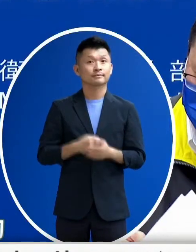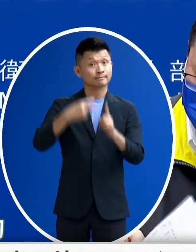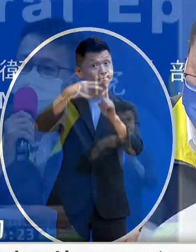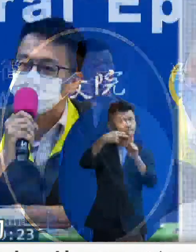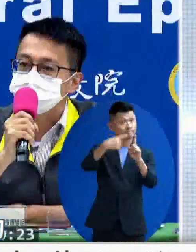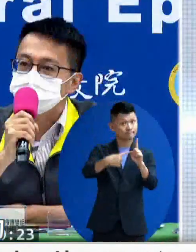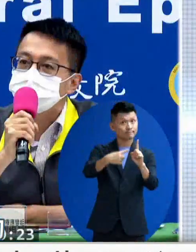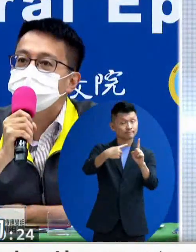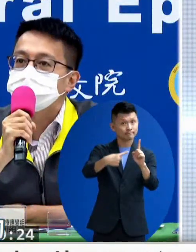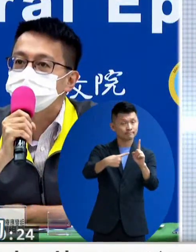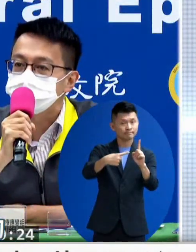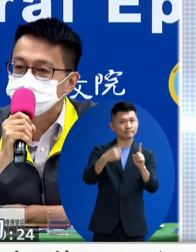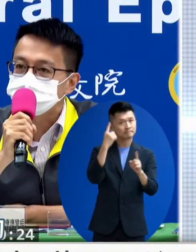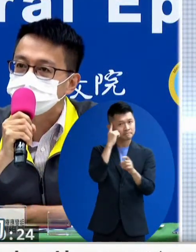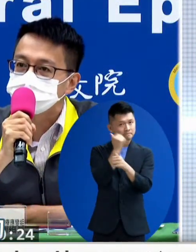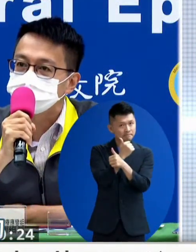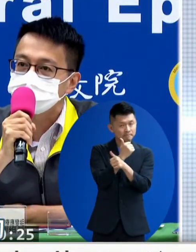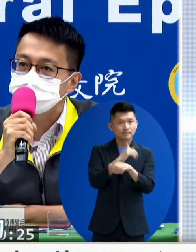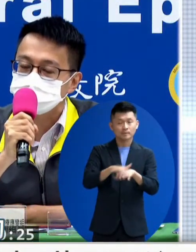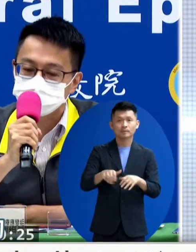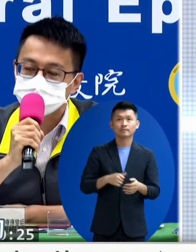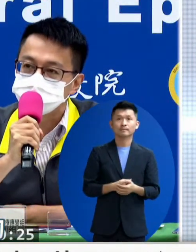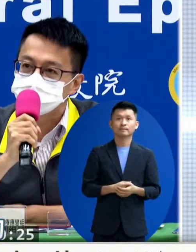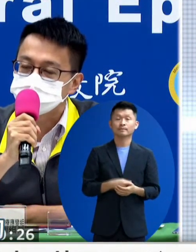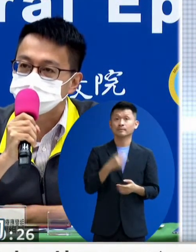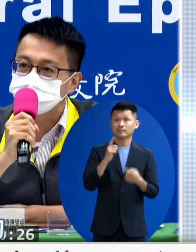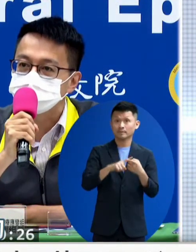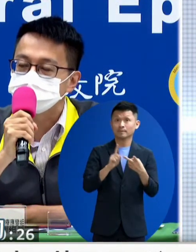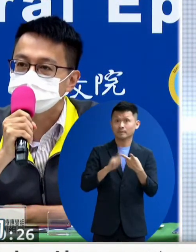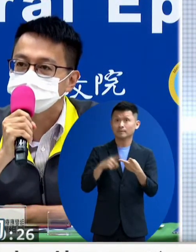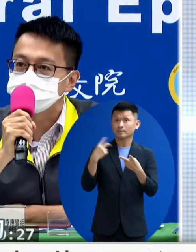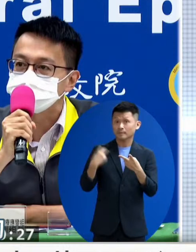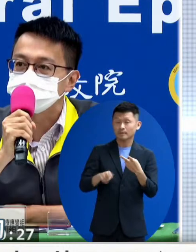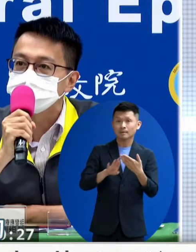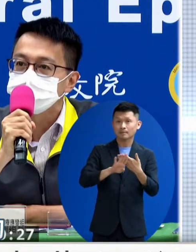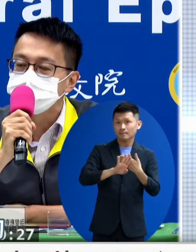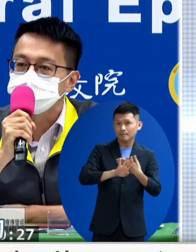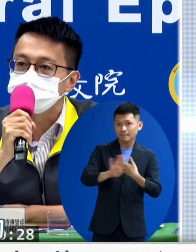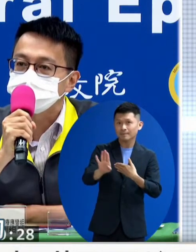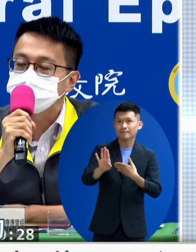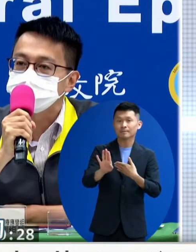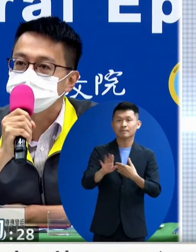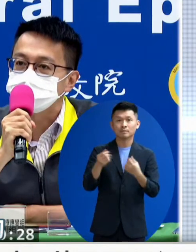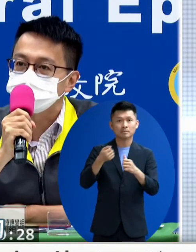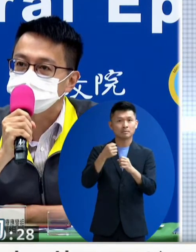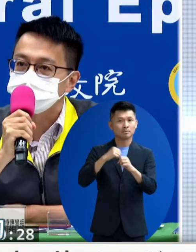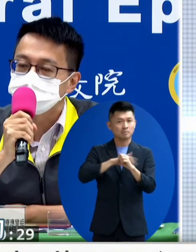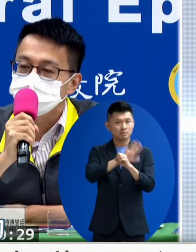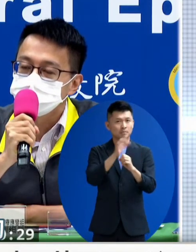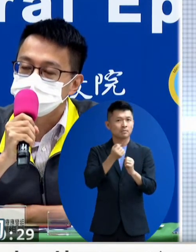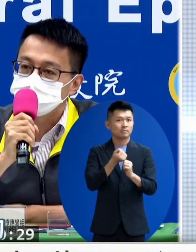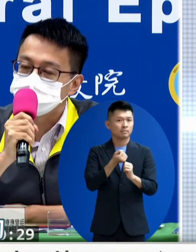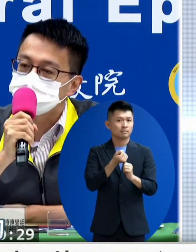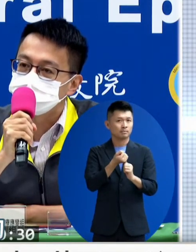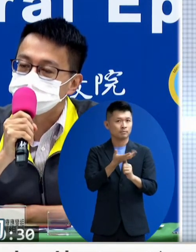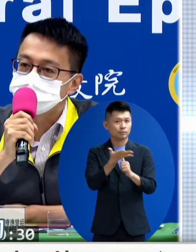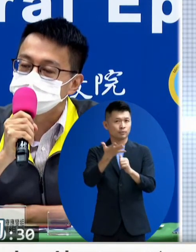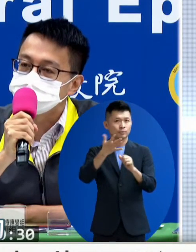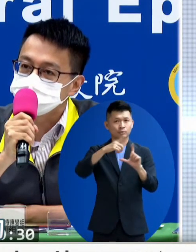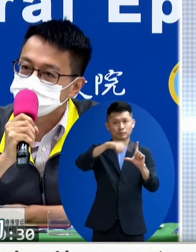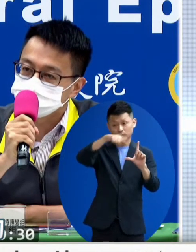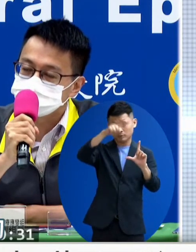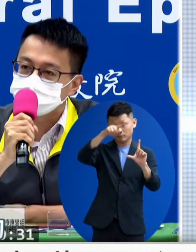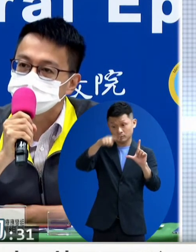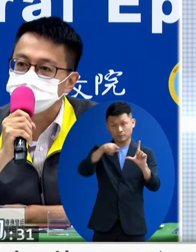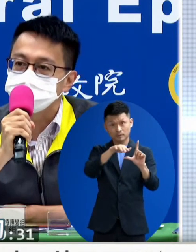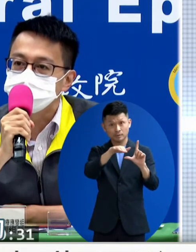级的重要考量之一，但是当然也要考量就是相对其他的一些比如说疫情的这个指数稳